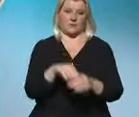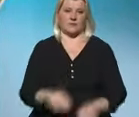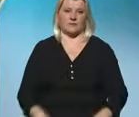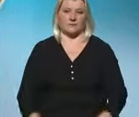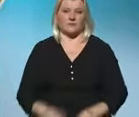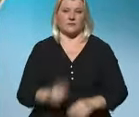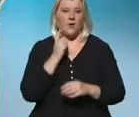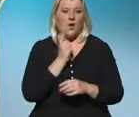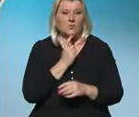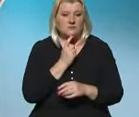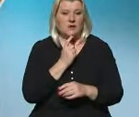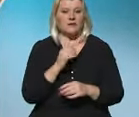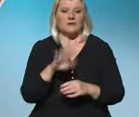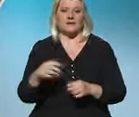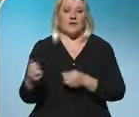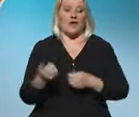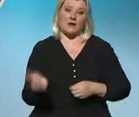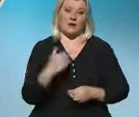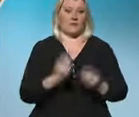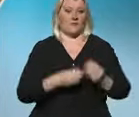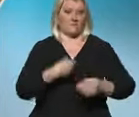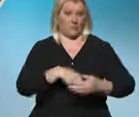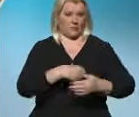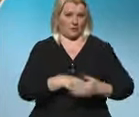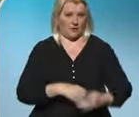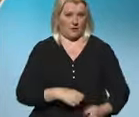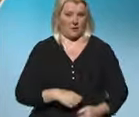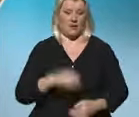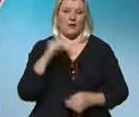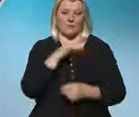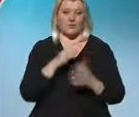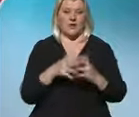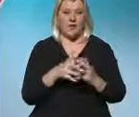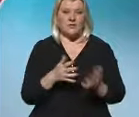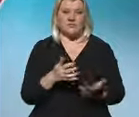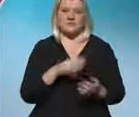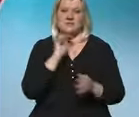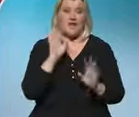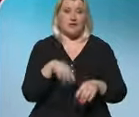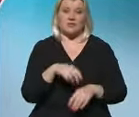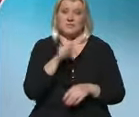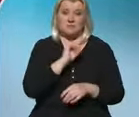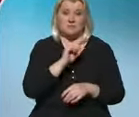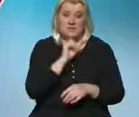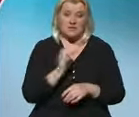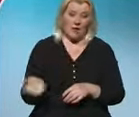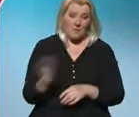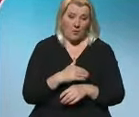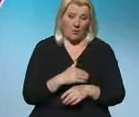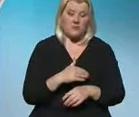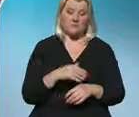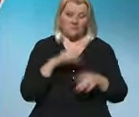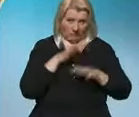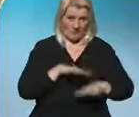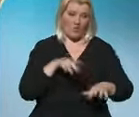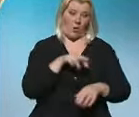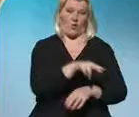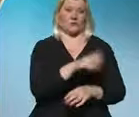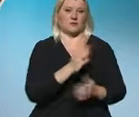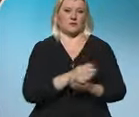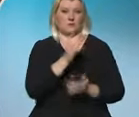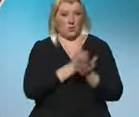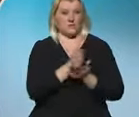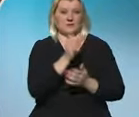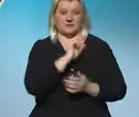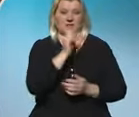naláká ven na hraní fotbalu, to je totiž hodně baví. No a Radim píše, že stačí jenom zmrzlina a potom je všechno jasné, mohou asi vyrazit